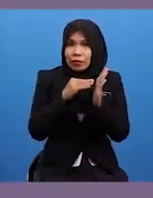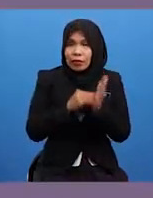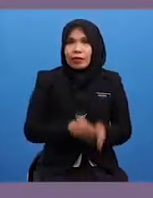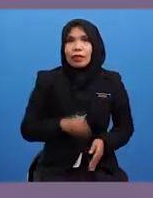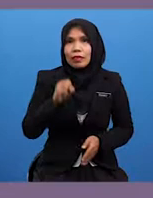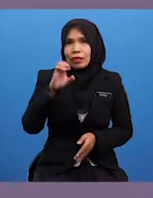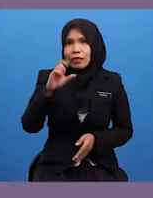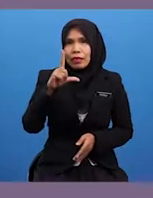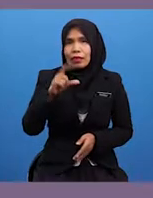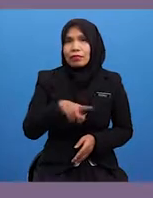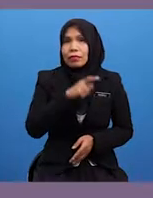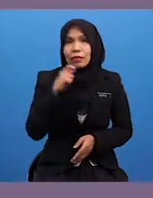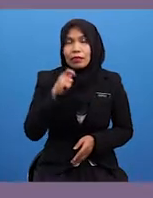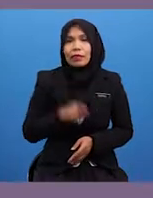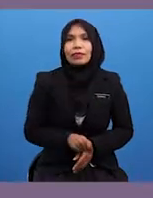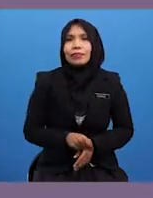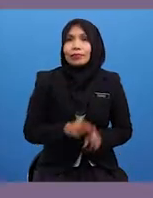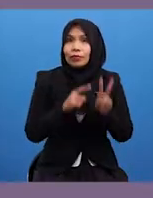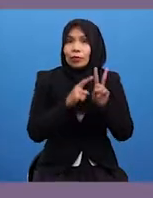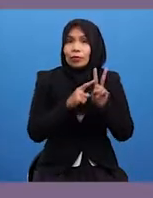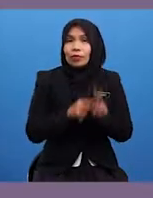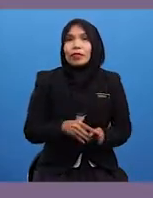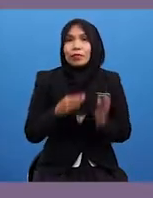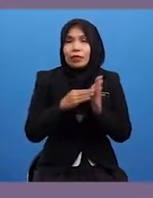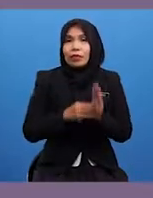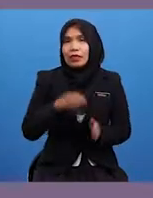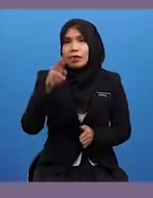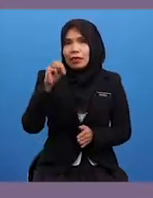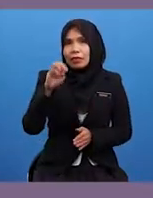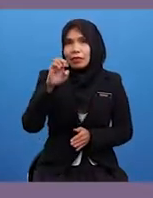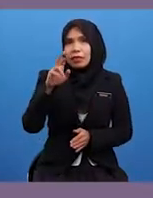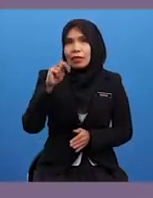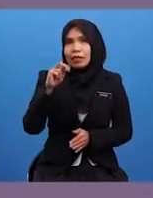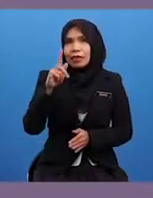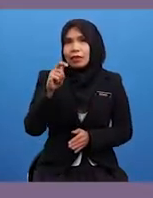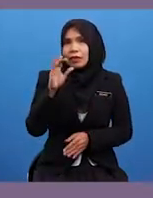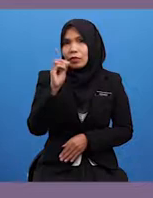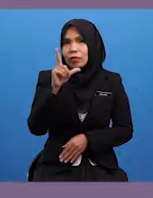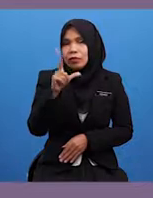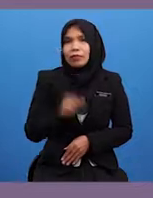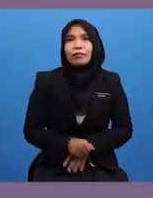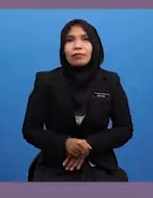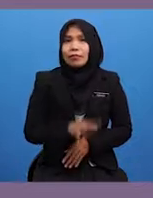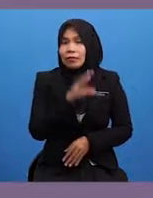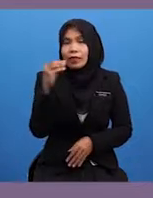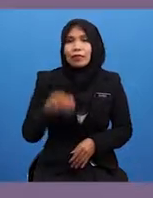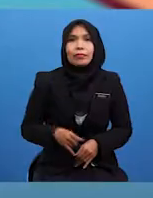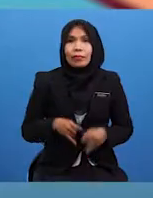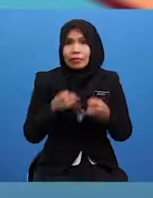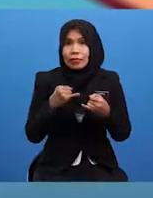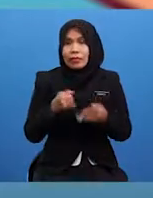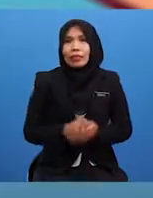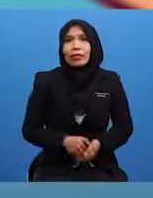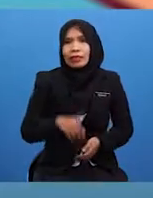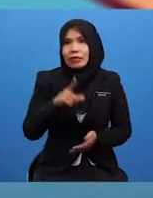bilangan mentol dan jenis litar. Mari kita selusuri setiap faktor-faktor ini.